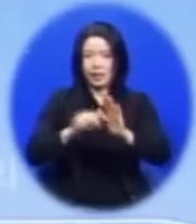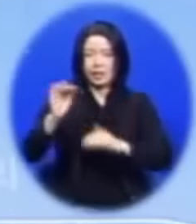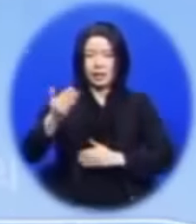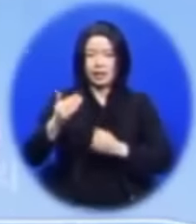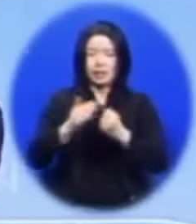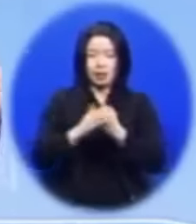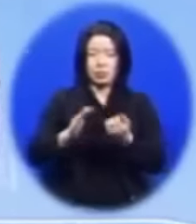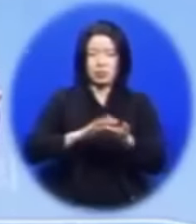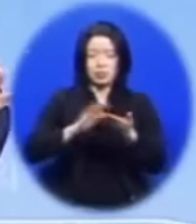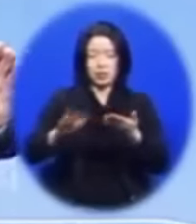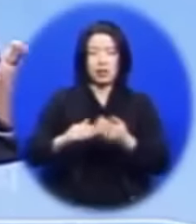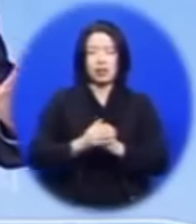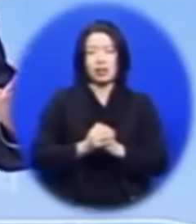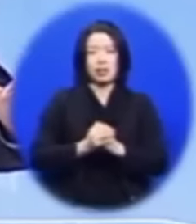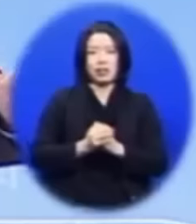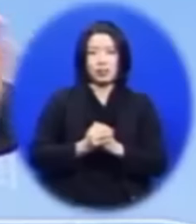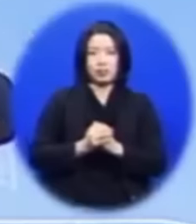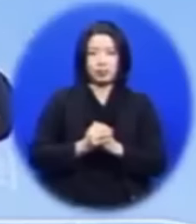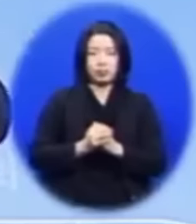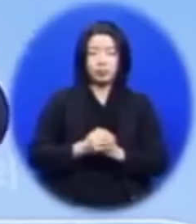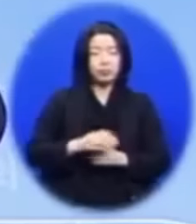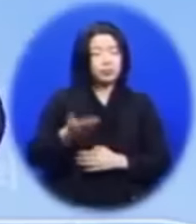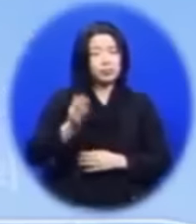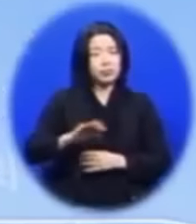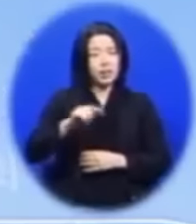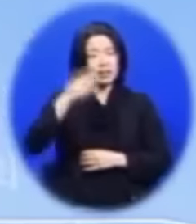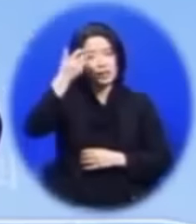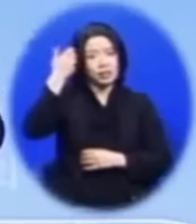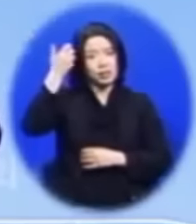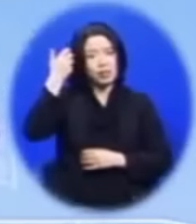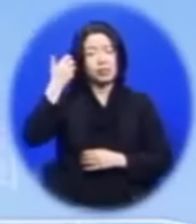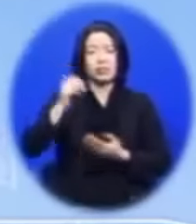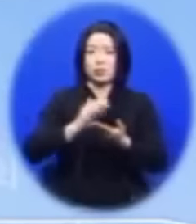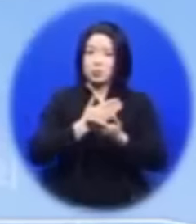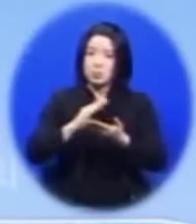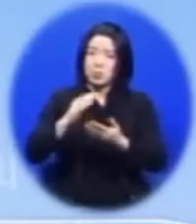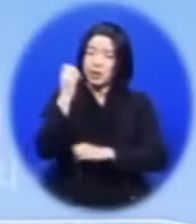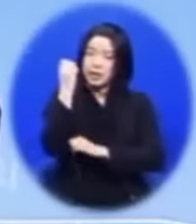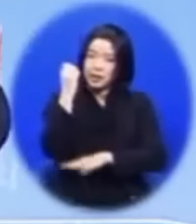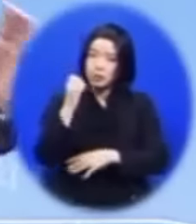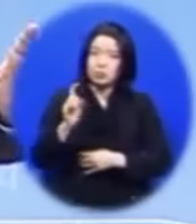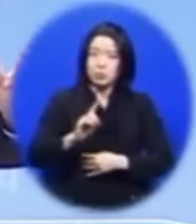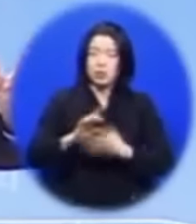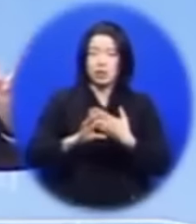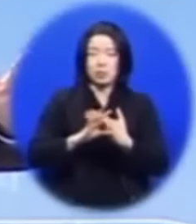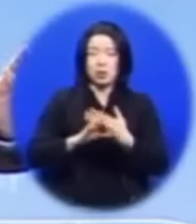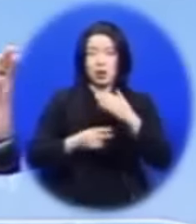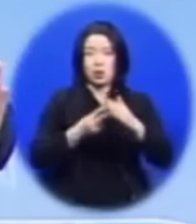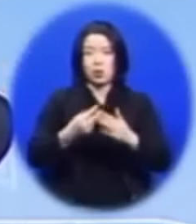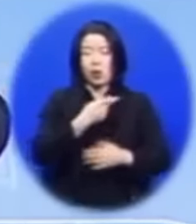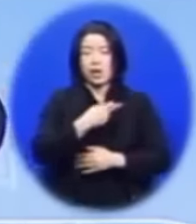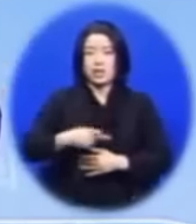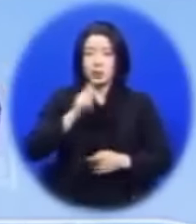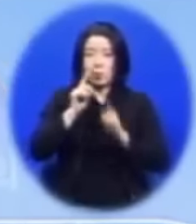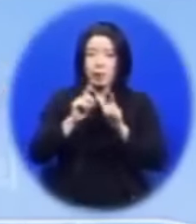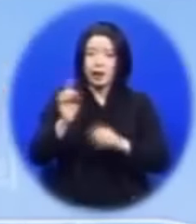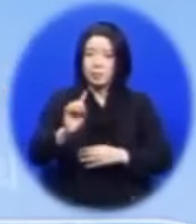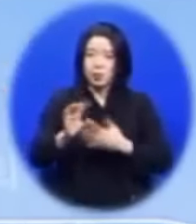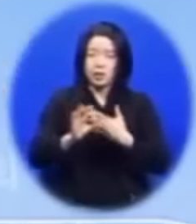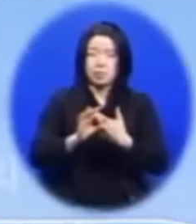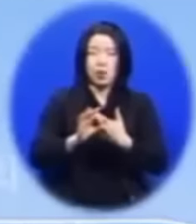때문입니다 그런데이 영을 분별하는 기준으로 요한 사다고 말씀하시는 것이